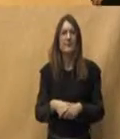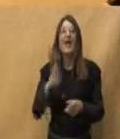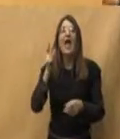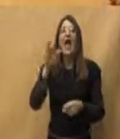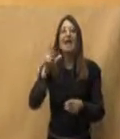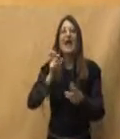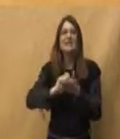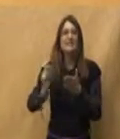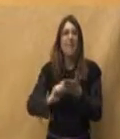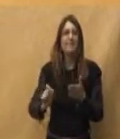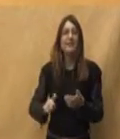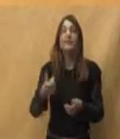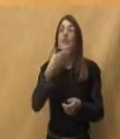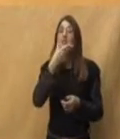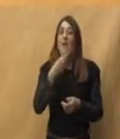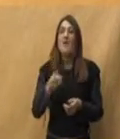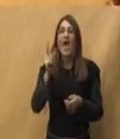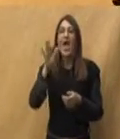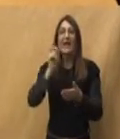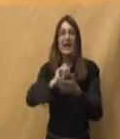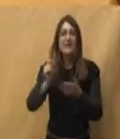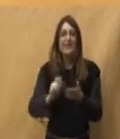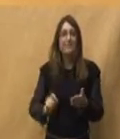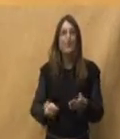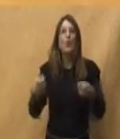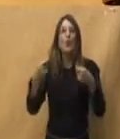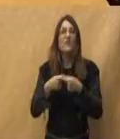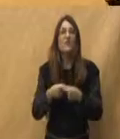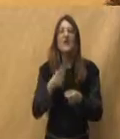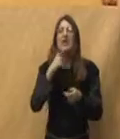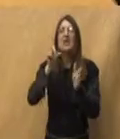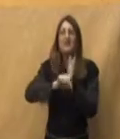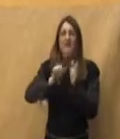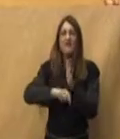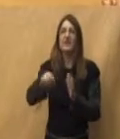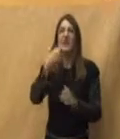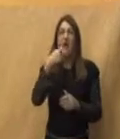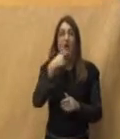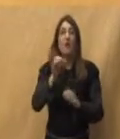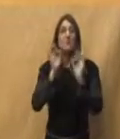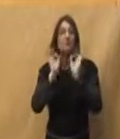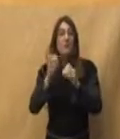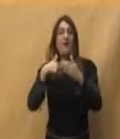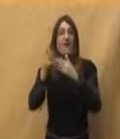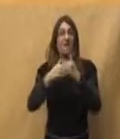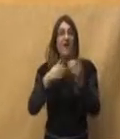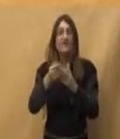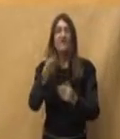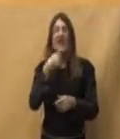recepte. Krasne recepte, baš jeftina hrana, kvalitetna hrana, čak ste